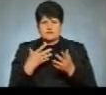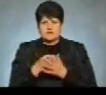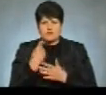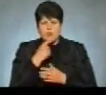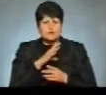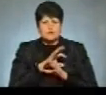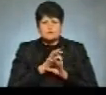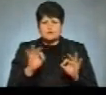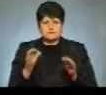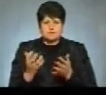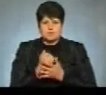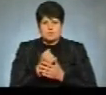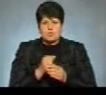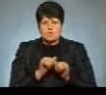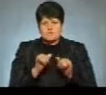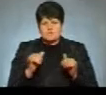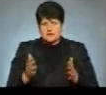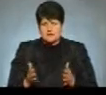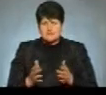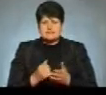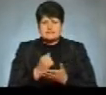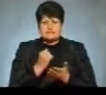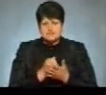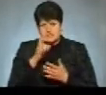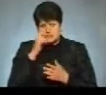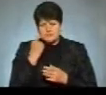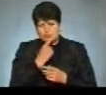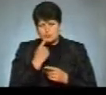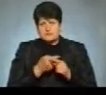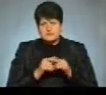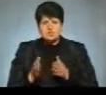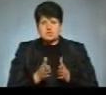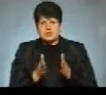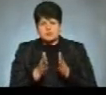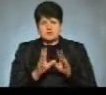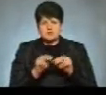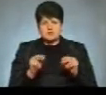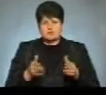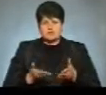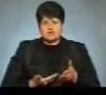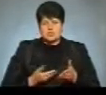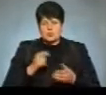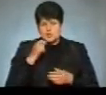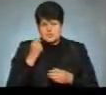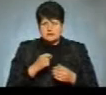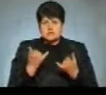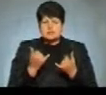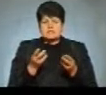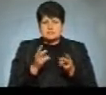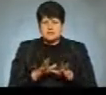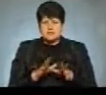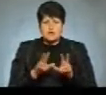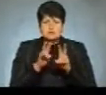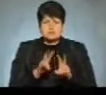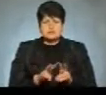процвітають. Затвердження державної мови – це шлях до щасливого життя українців. На сьогоднішній ранок депутатам лишалося розглянути 17